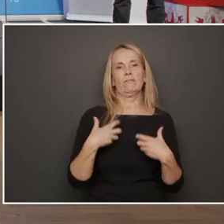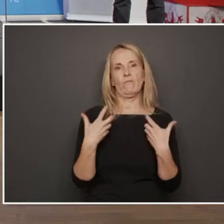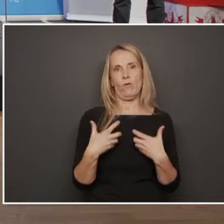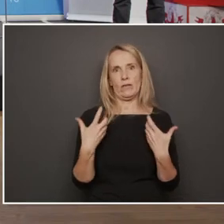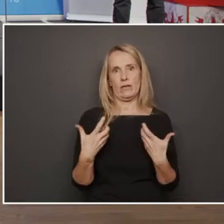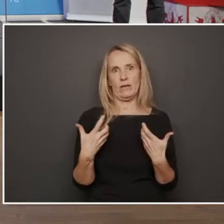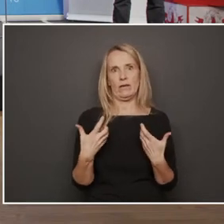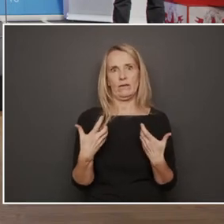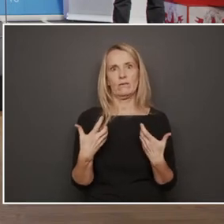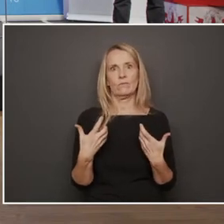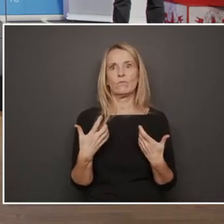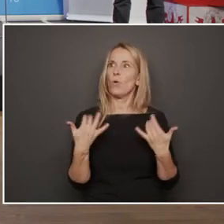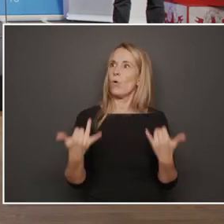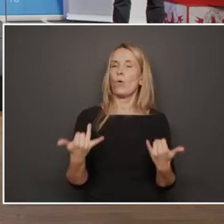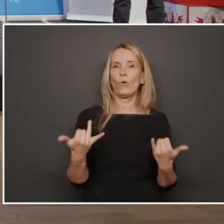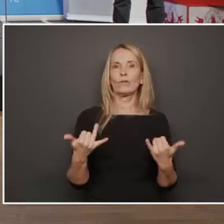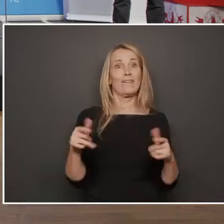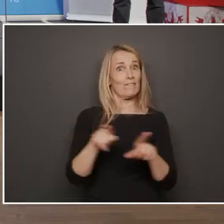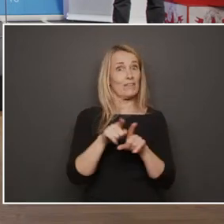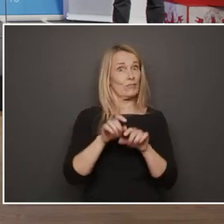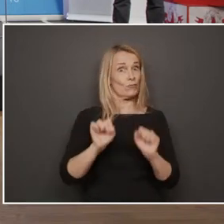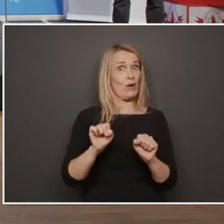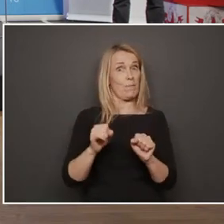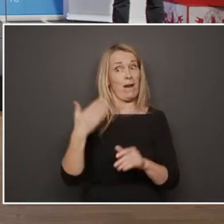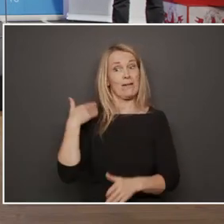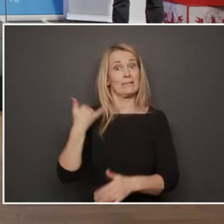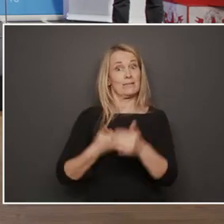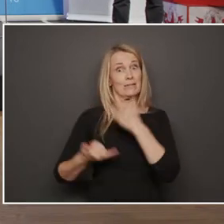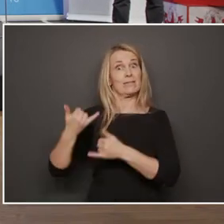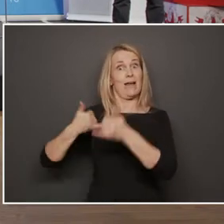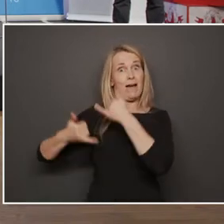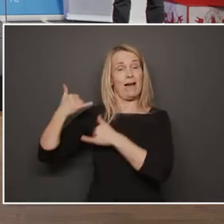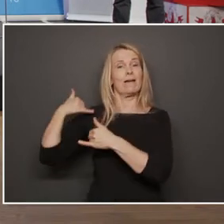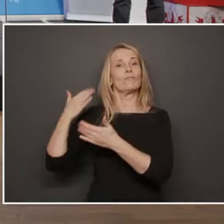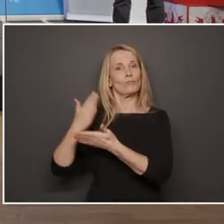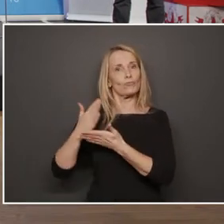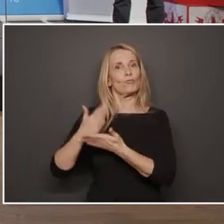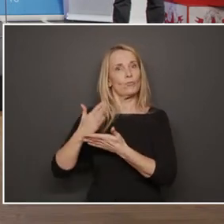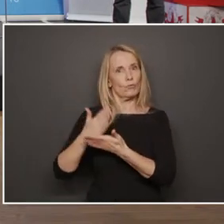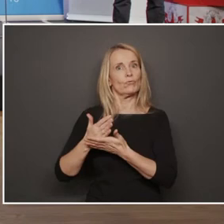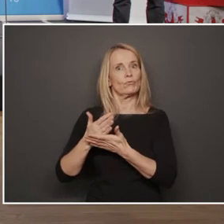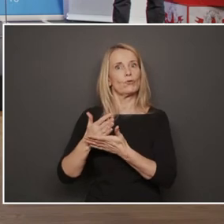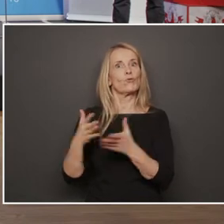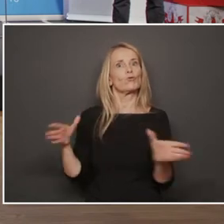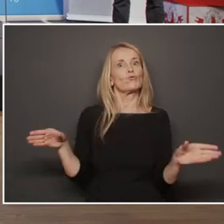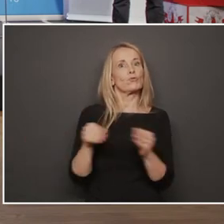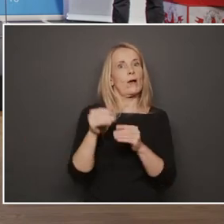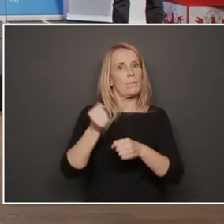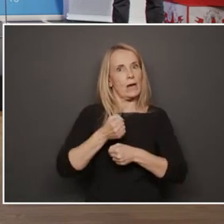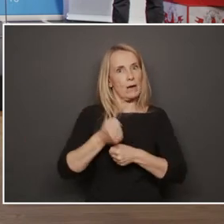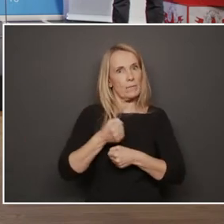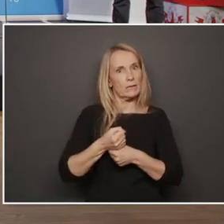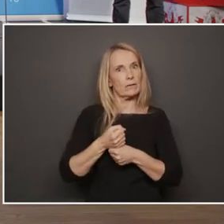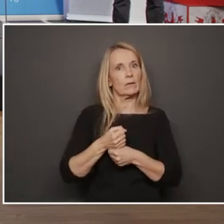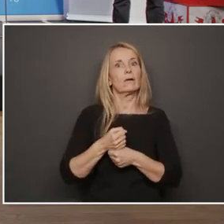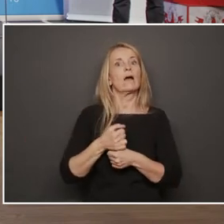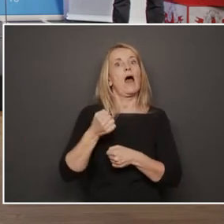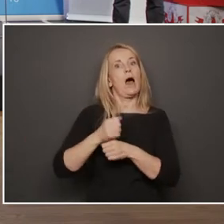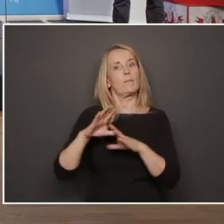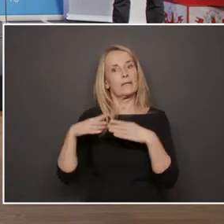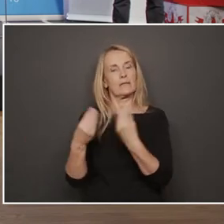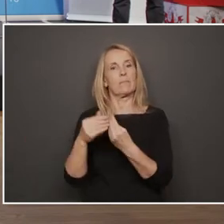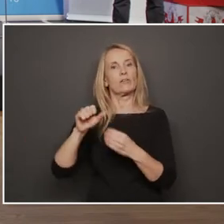dies heute zu tun, wie in den letzten Jahren auch, bereits mehrjährig in der Kooperation mit der ARGE